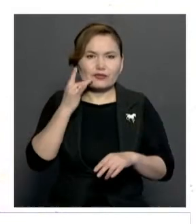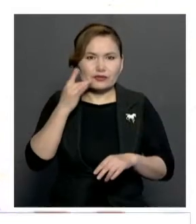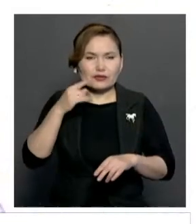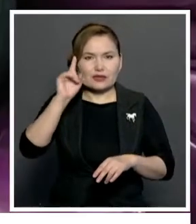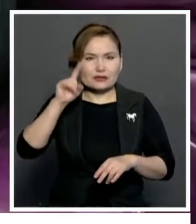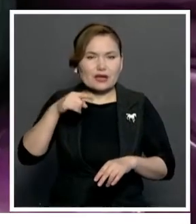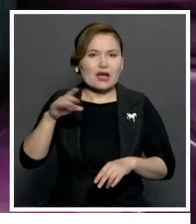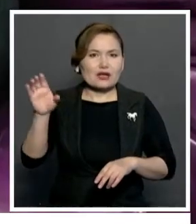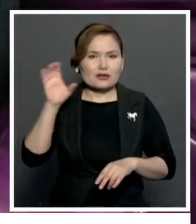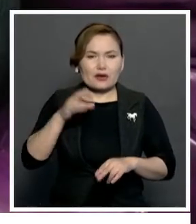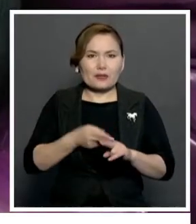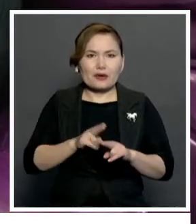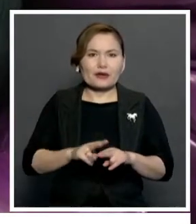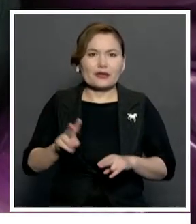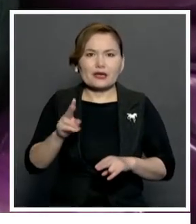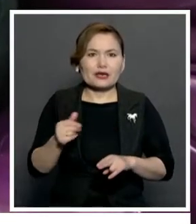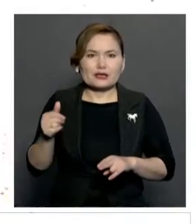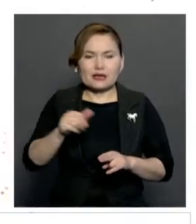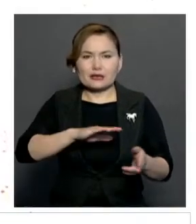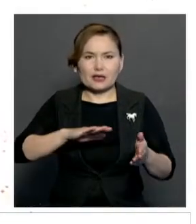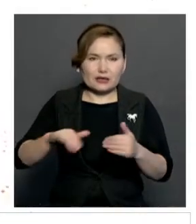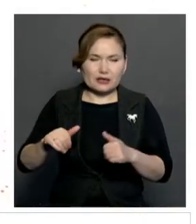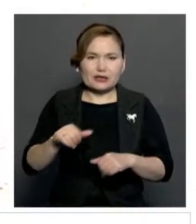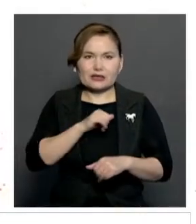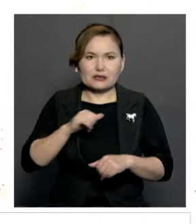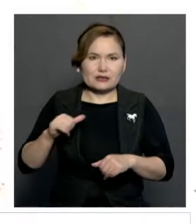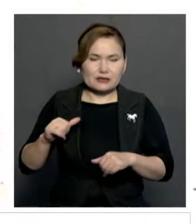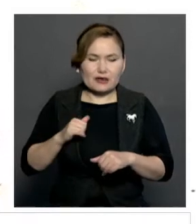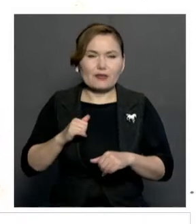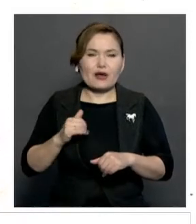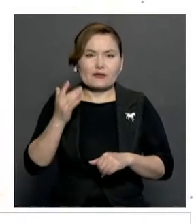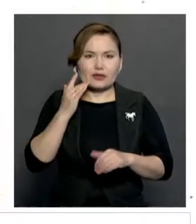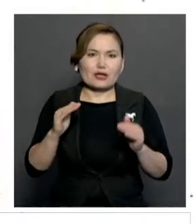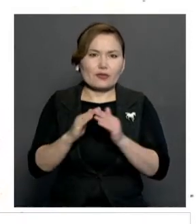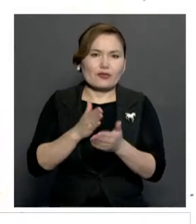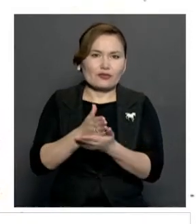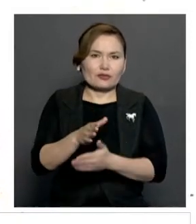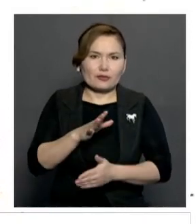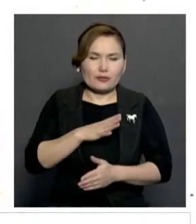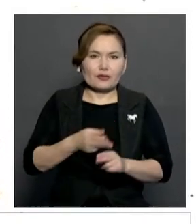Сон бір сағат, бір екі сағаттан кейін келетті автобус бенімз. Соғын самолеттің даусын естімей қалдым.